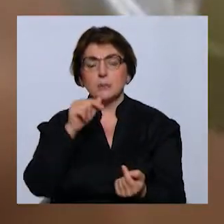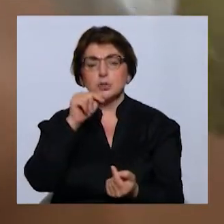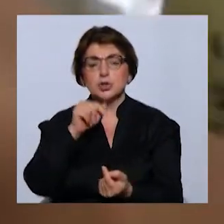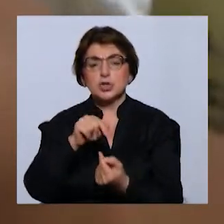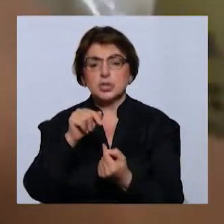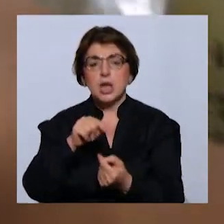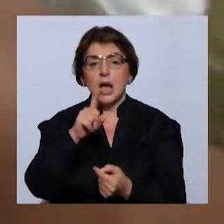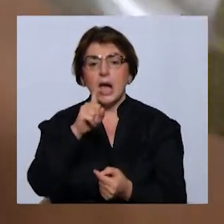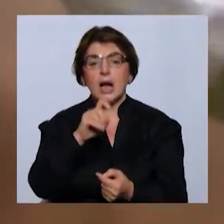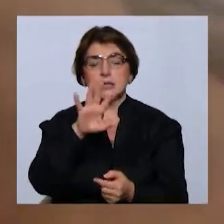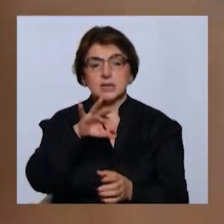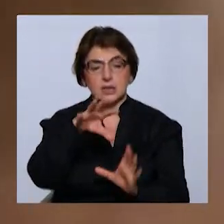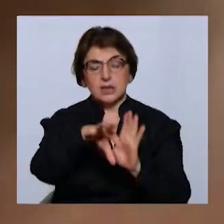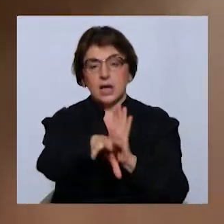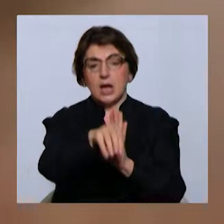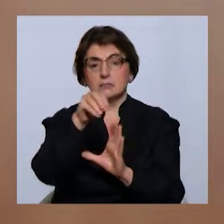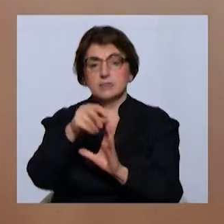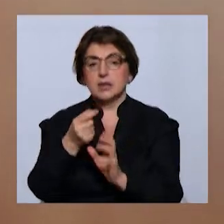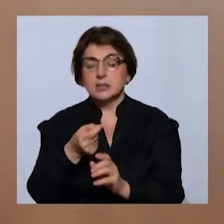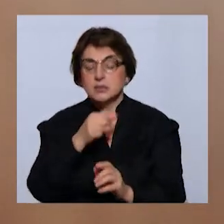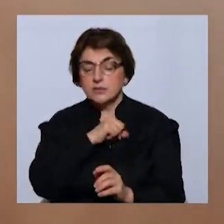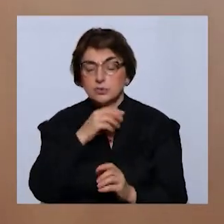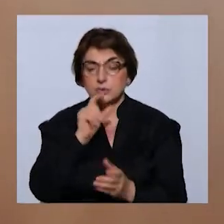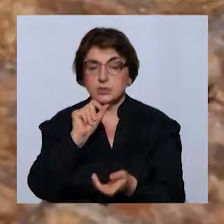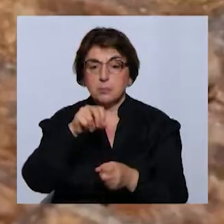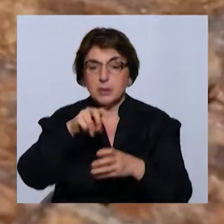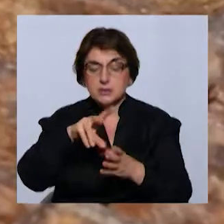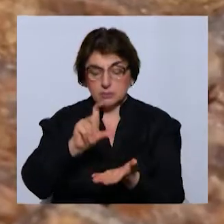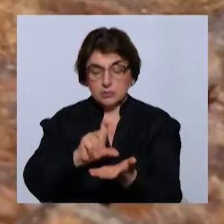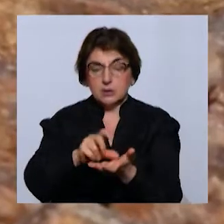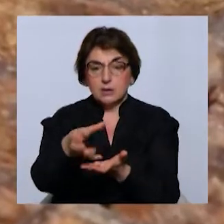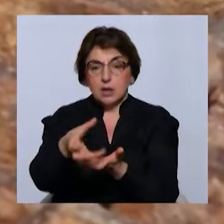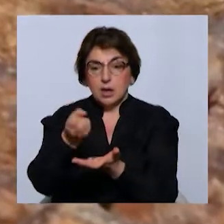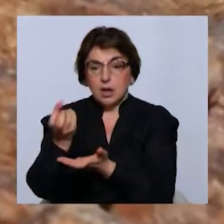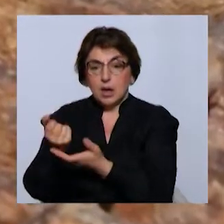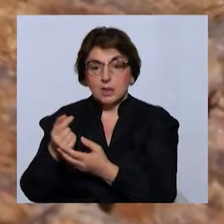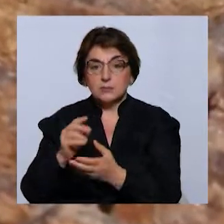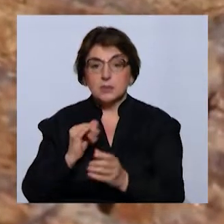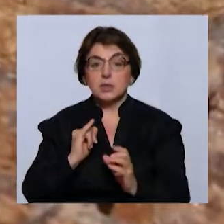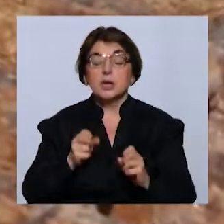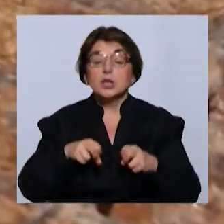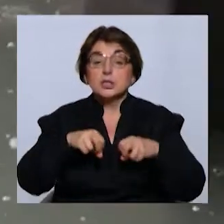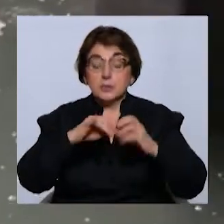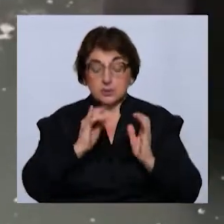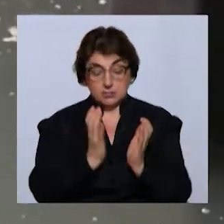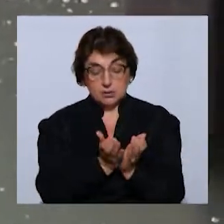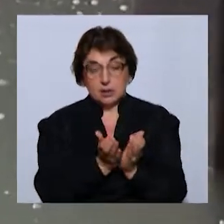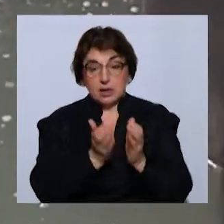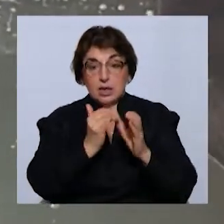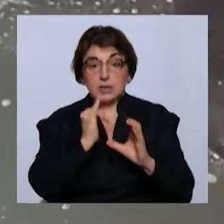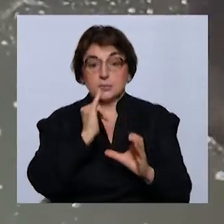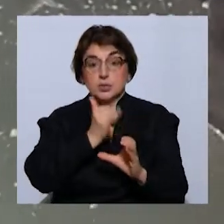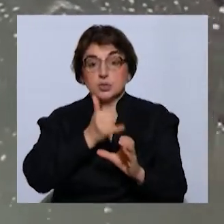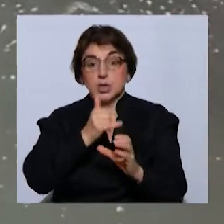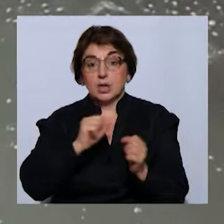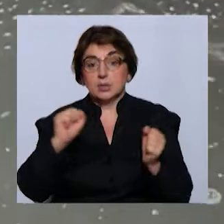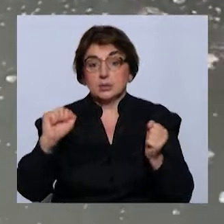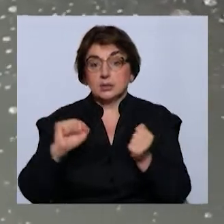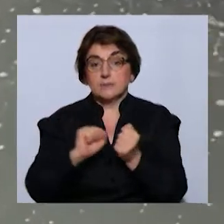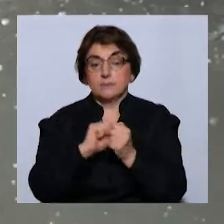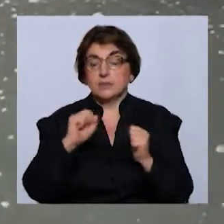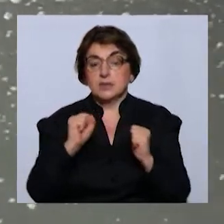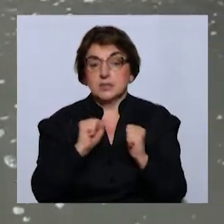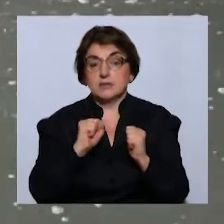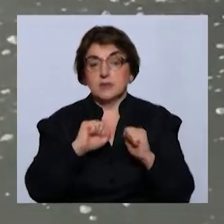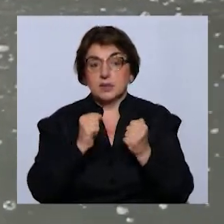ამ 100 ადგილიდან აიღეს ეს სინჯები. შემდგომში მოიტანეს, ჩაასხეს ყალიბში, გაყინეს,